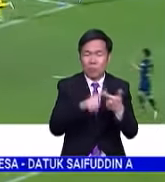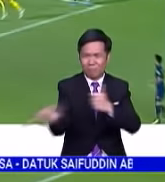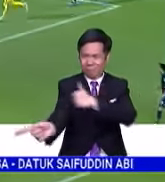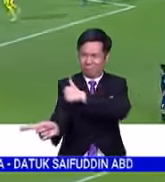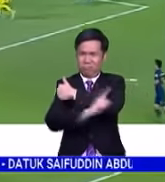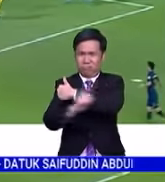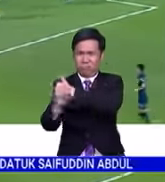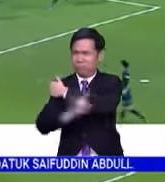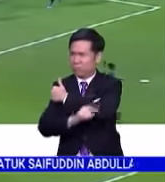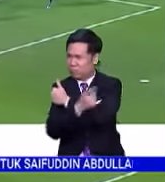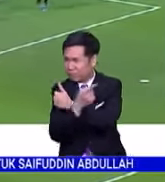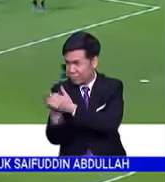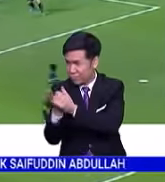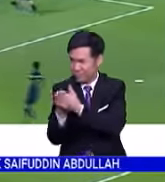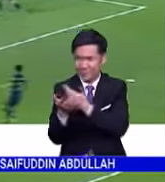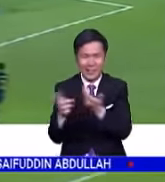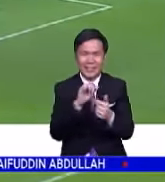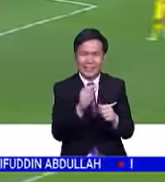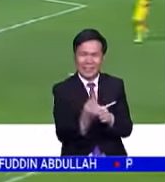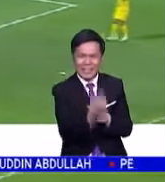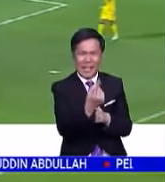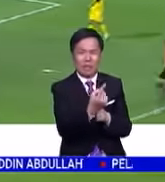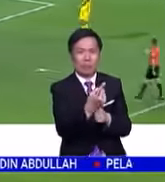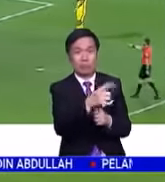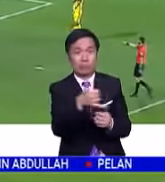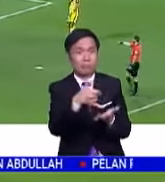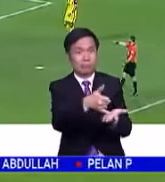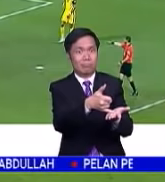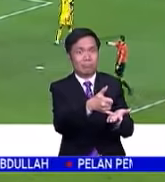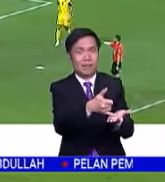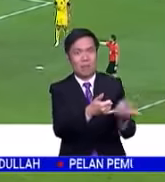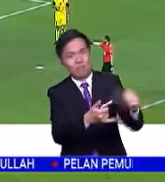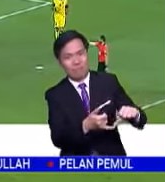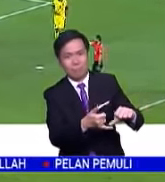hukuman tergesa-gesa berdasarkan satu kejohanan sahaja.